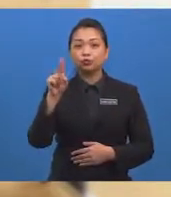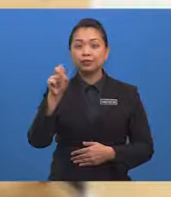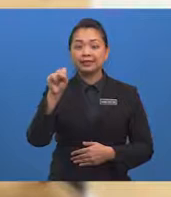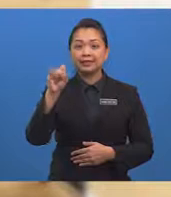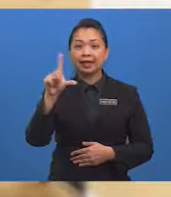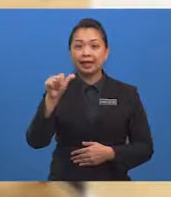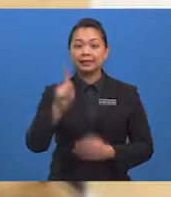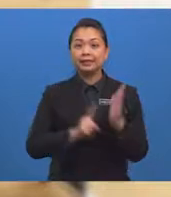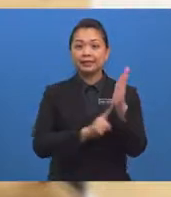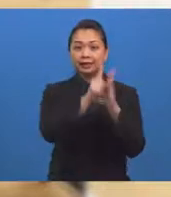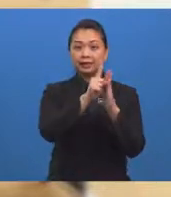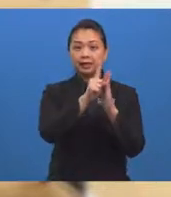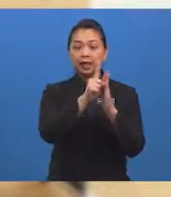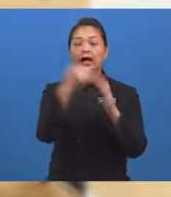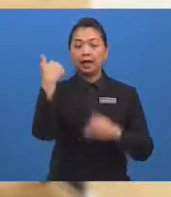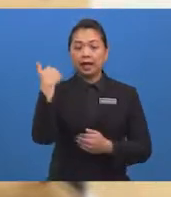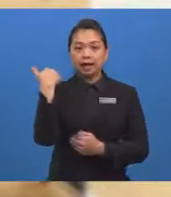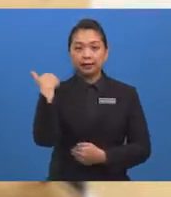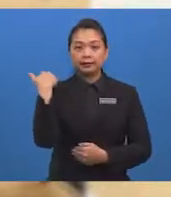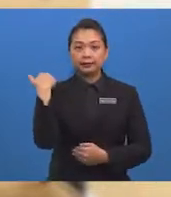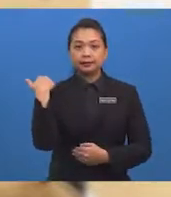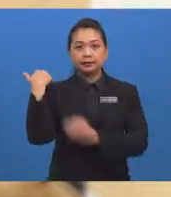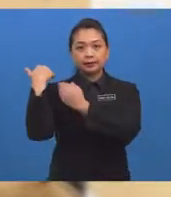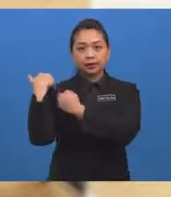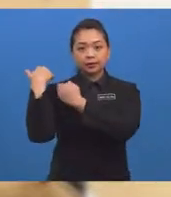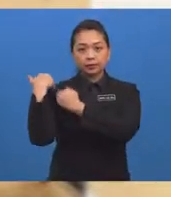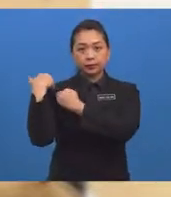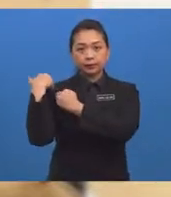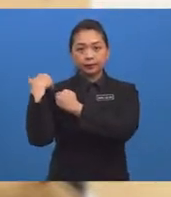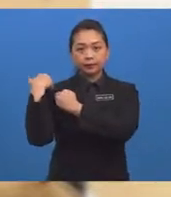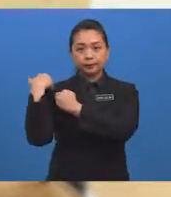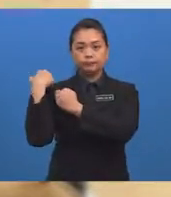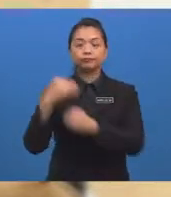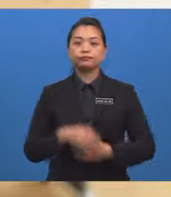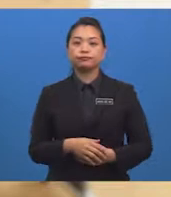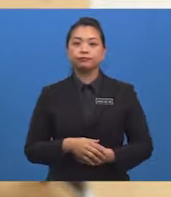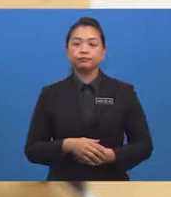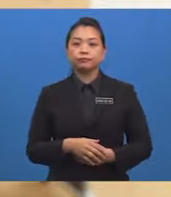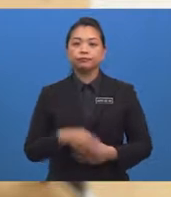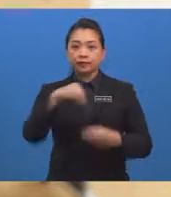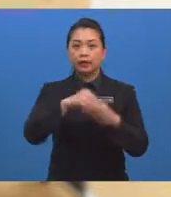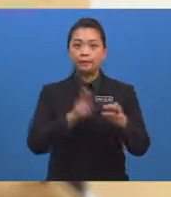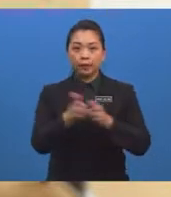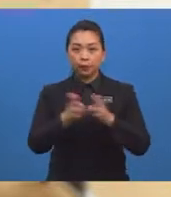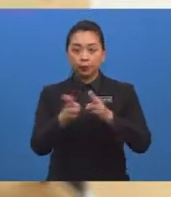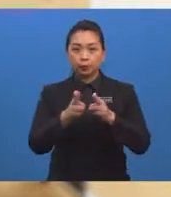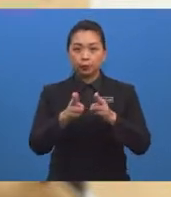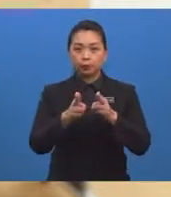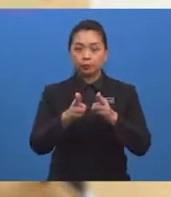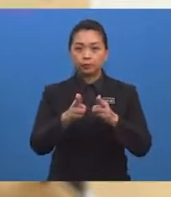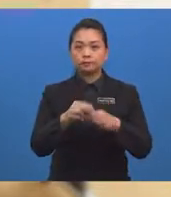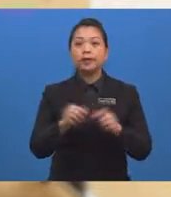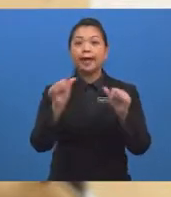penuh tanggungjawab dalam pengawasan dana dan sumber awam serta pengurusan hal ehwal